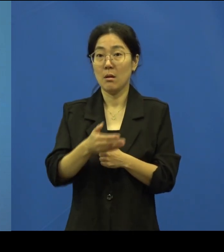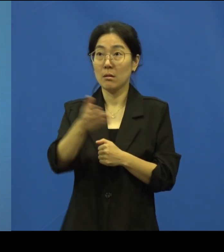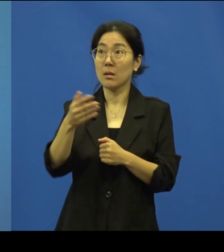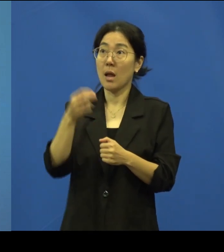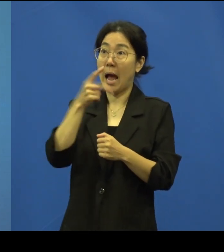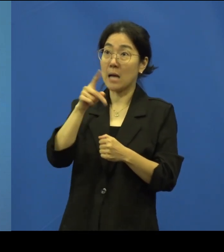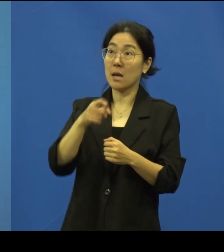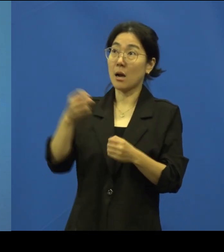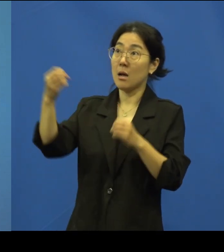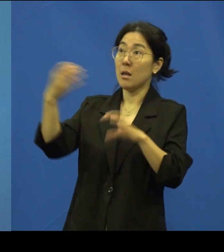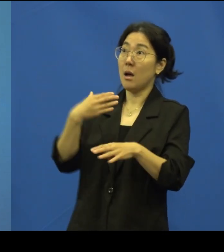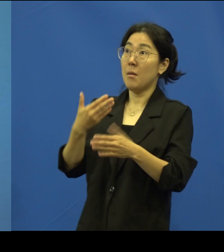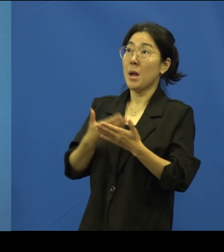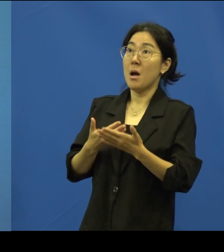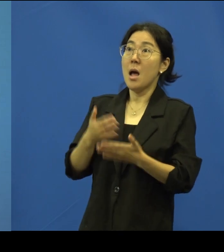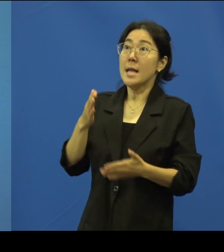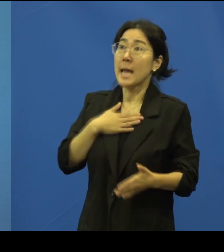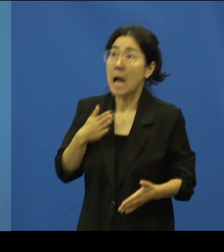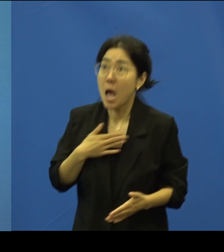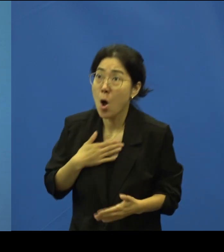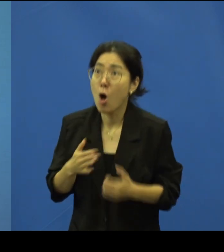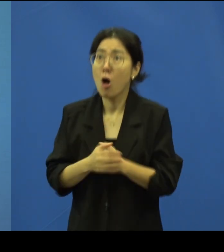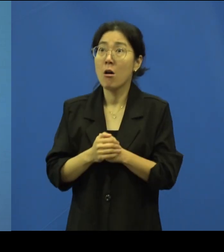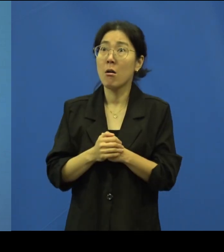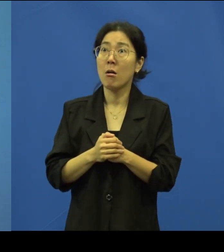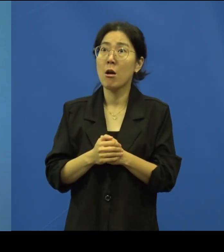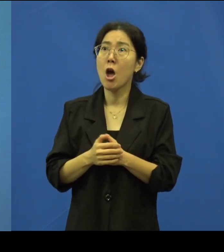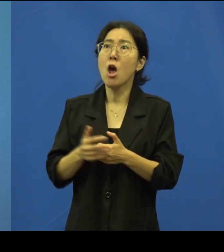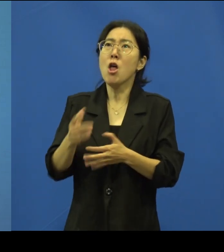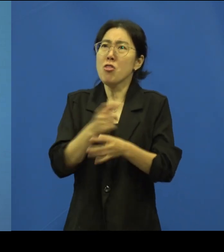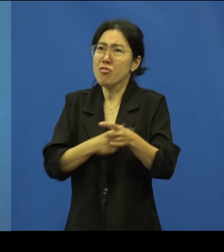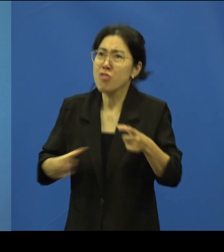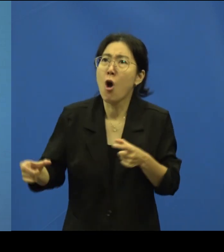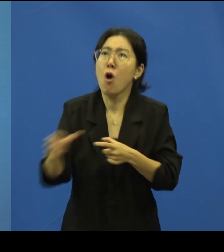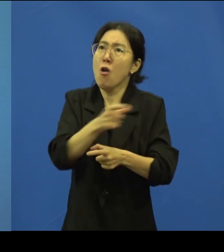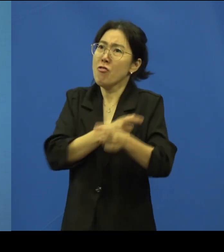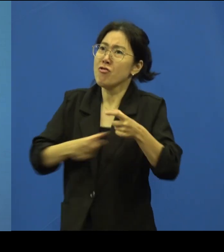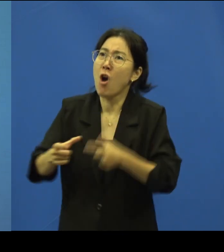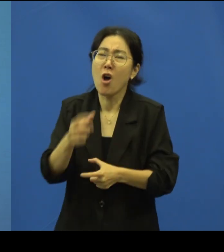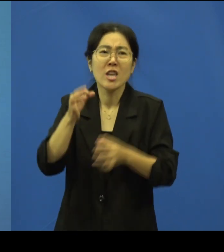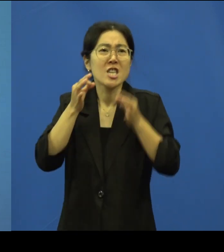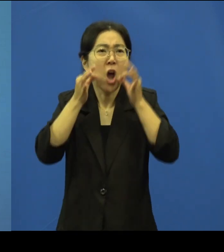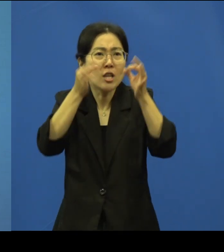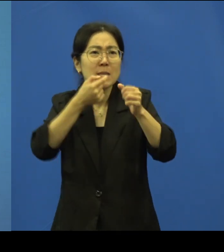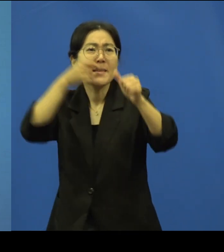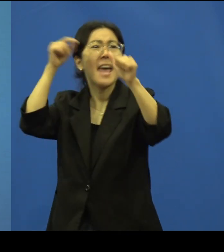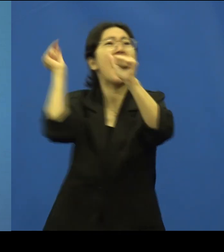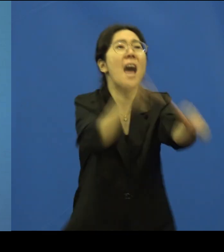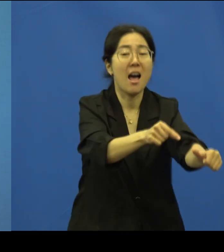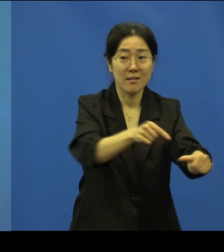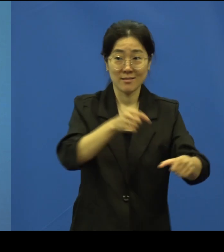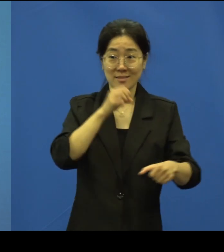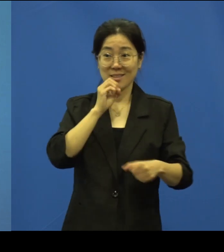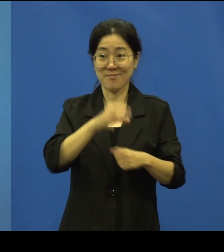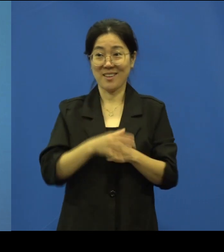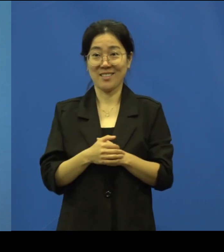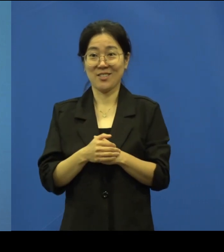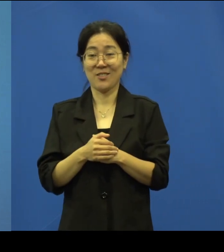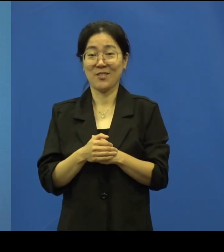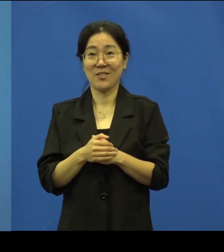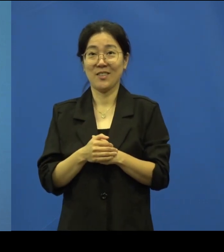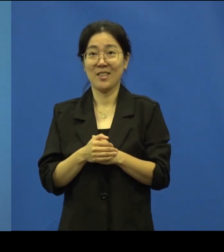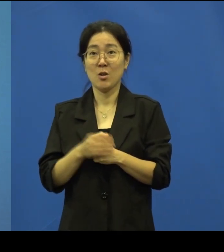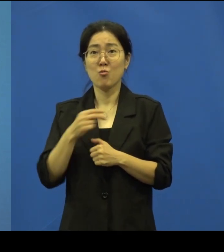하냐면 더 열심히 여호와 하나님만 찾자. 그게 이제 뒤에 15장에